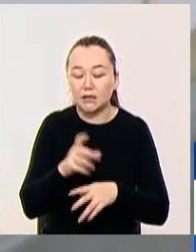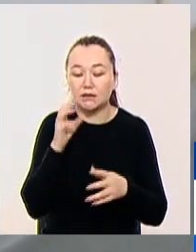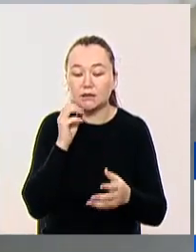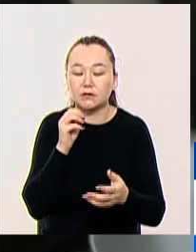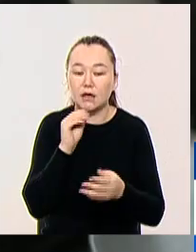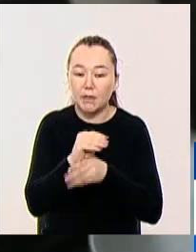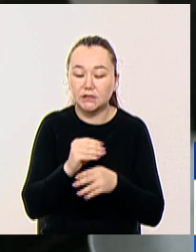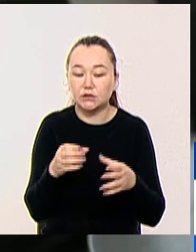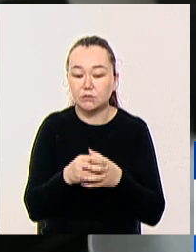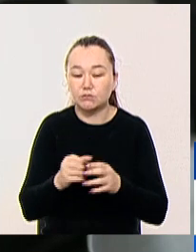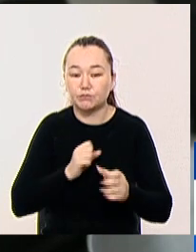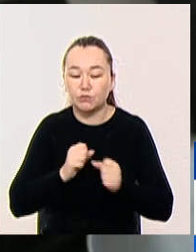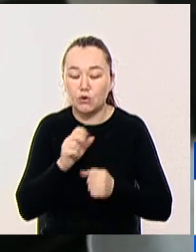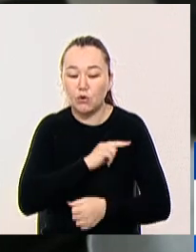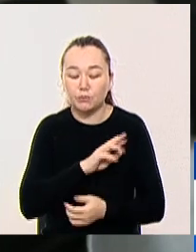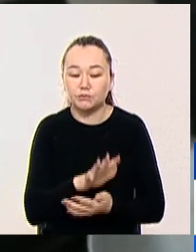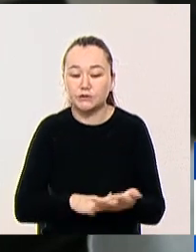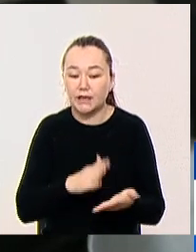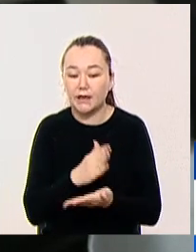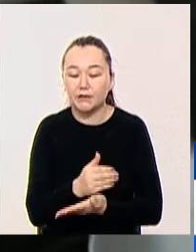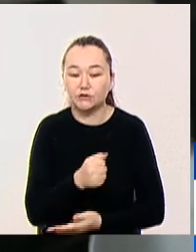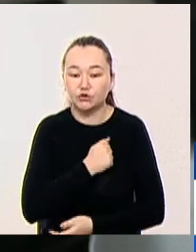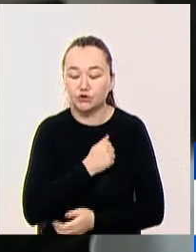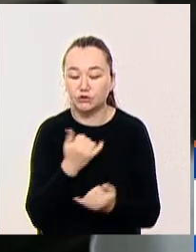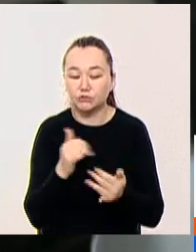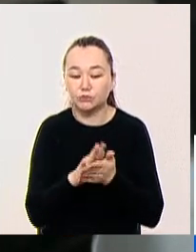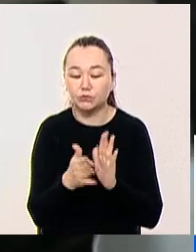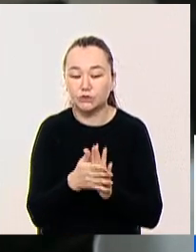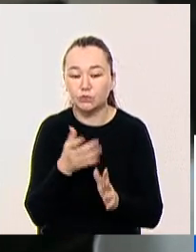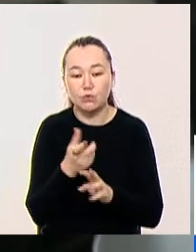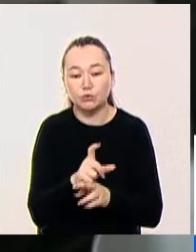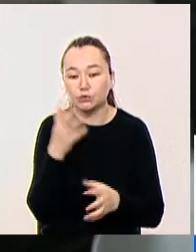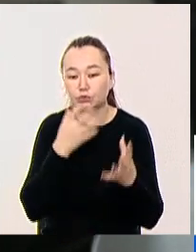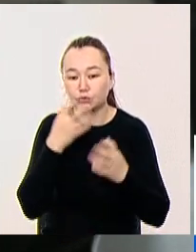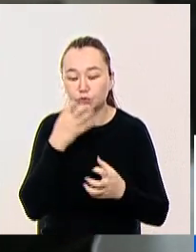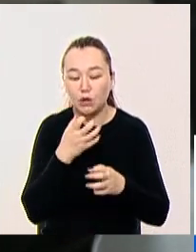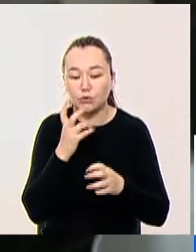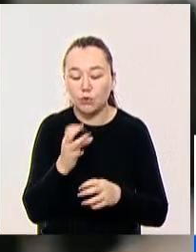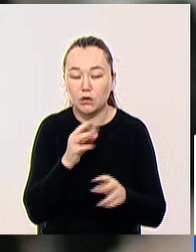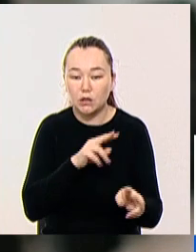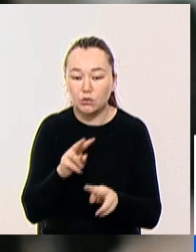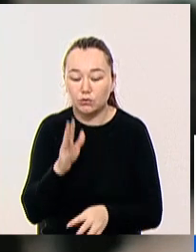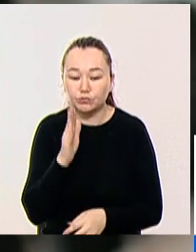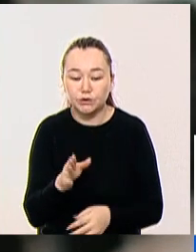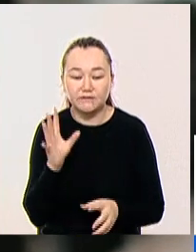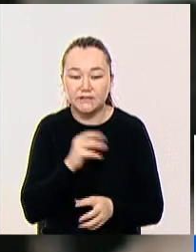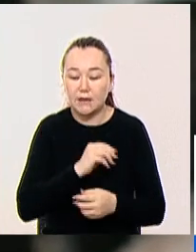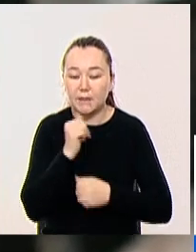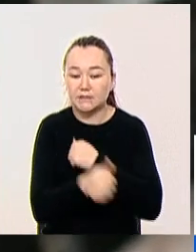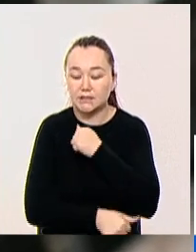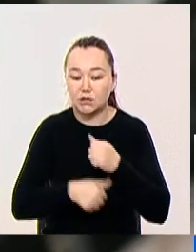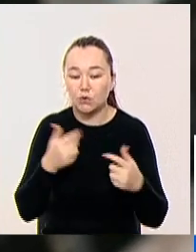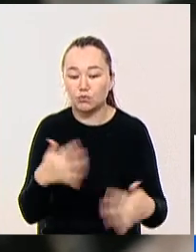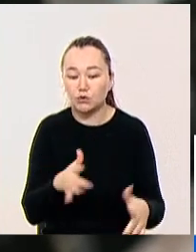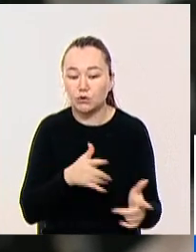аварийные бригады. К сожалению, ситуация достаточно серьезная, но она находится под контролем. Все материалы уже